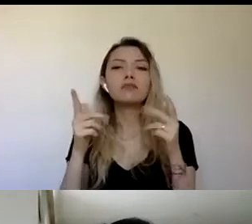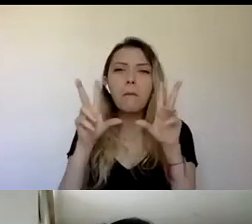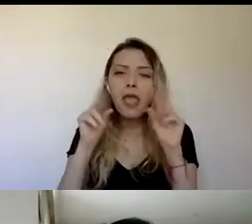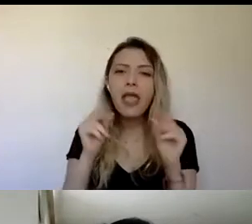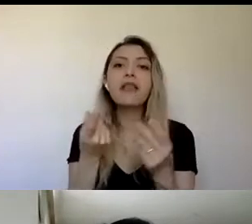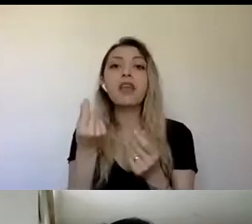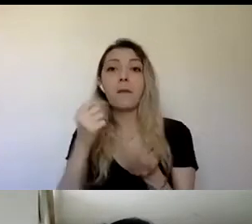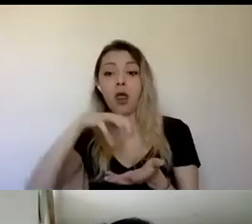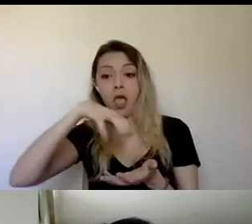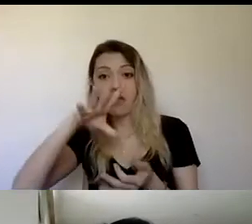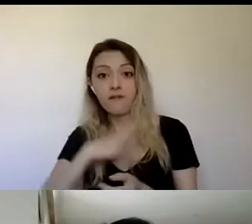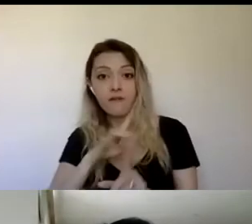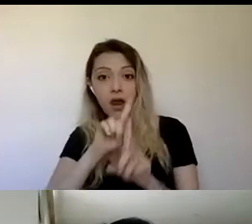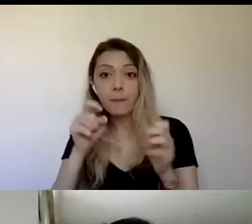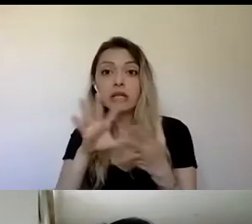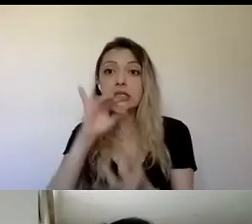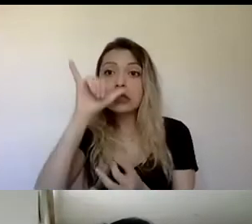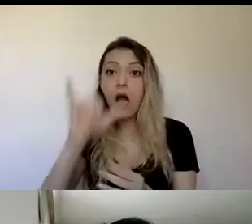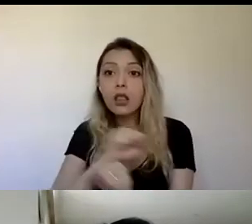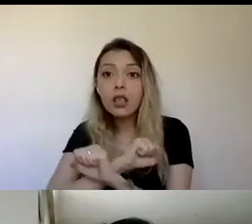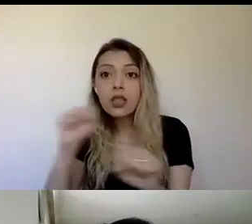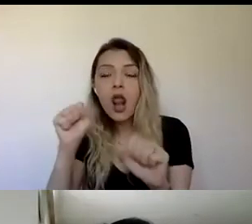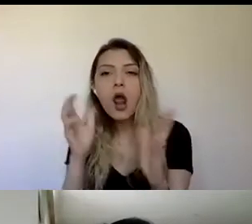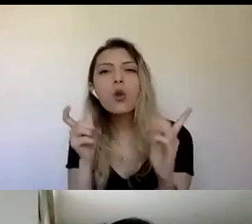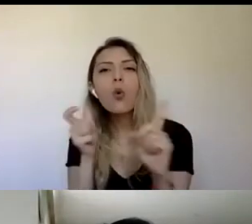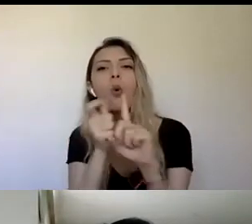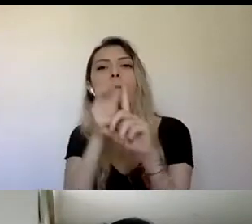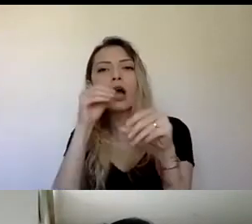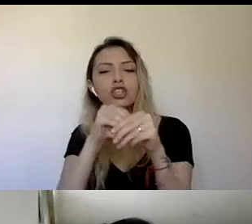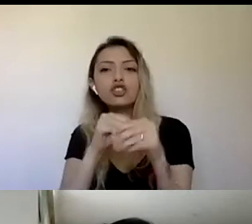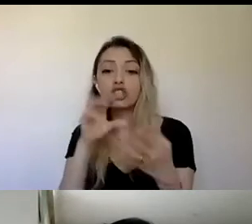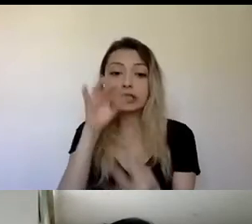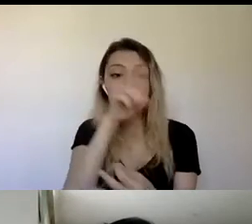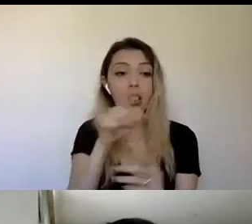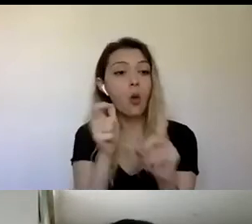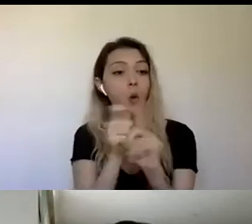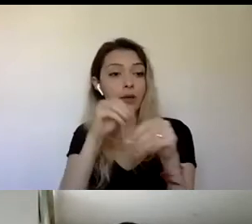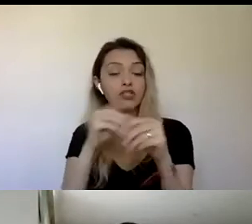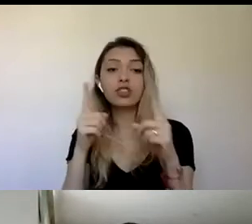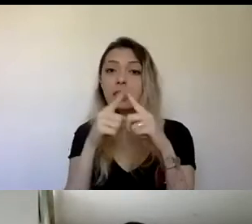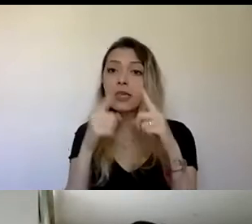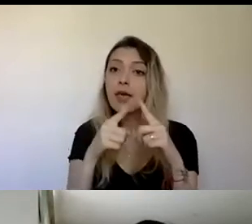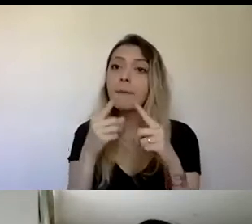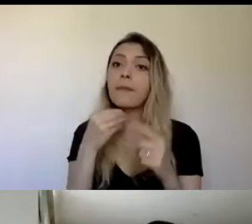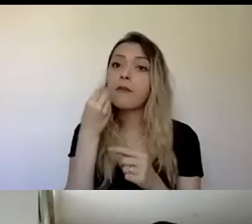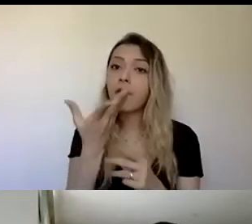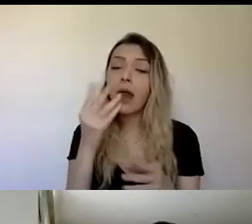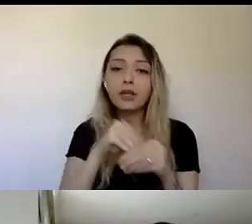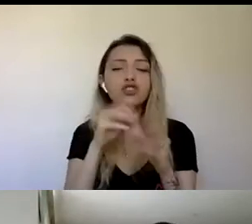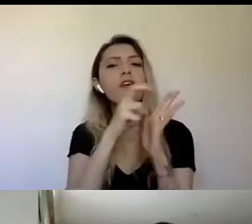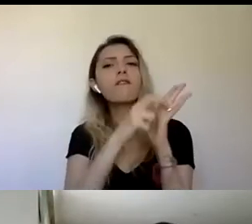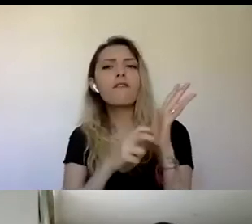İnsan haklarının ihlallerini önleme, insanları koruma, hesap verebilirlik mekanizmaları, rehabilitasyon kurumları,